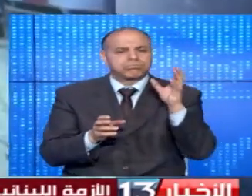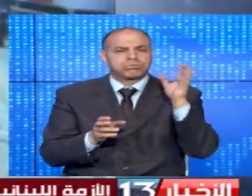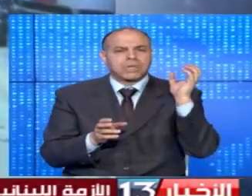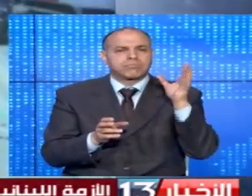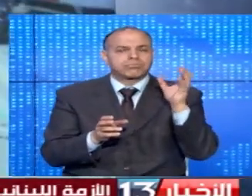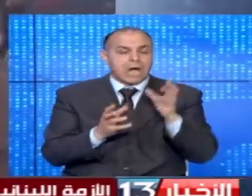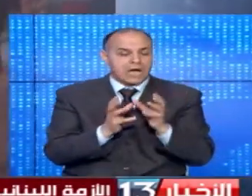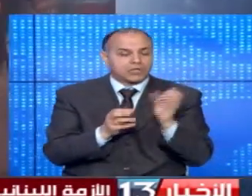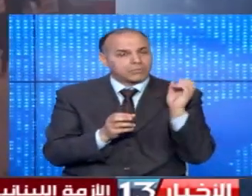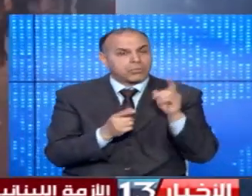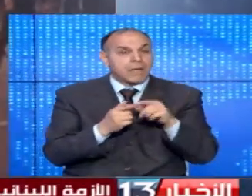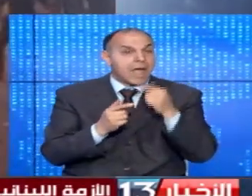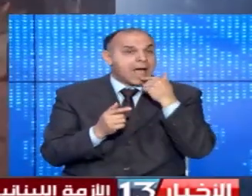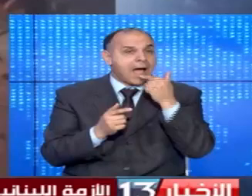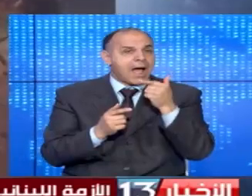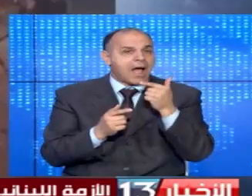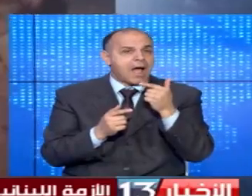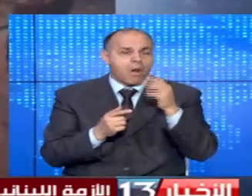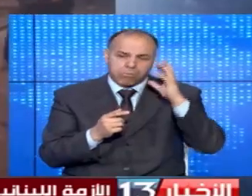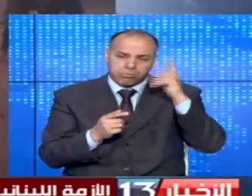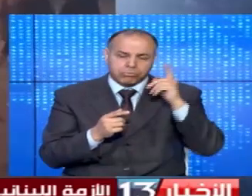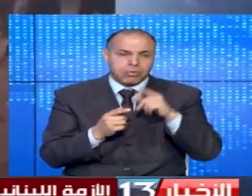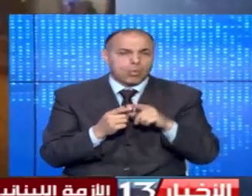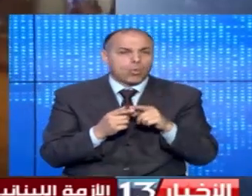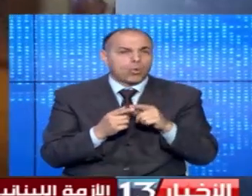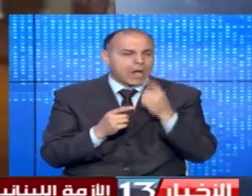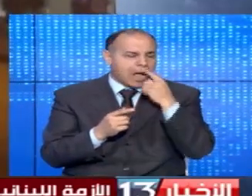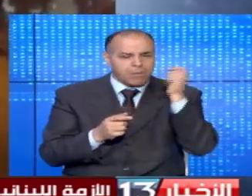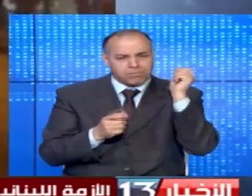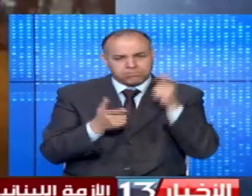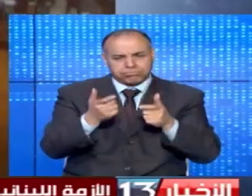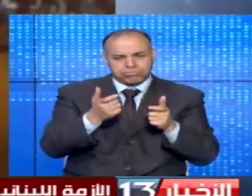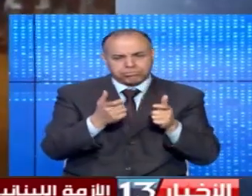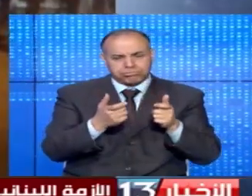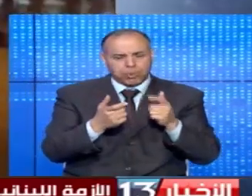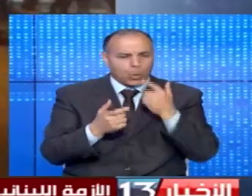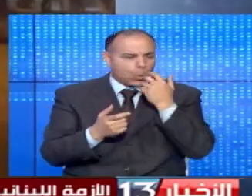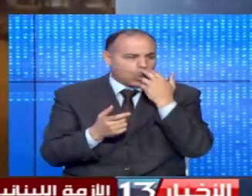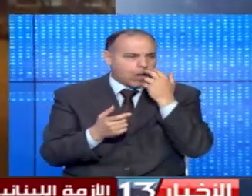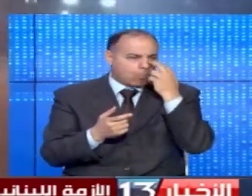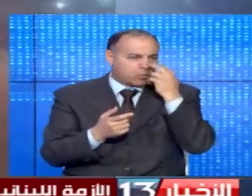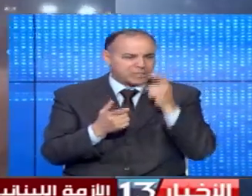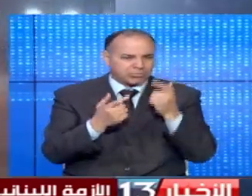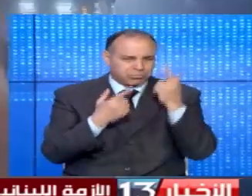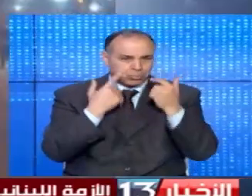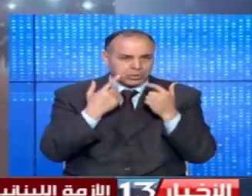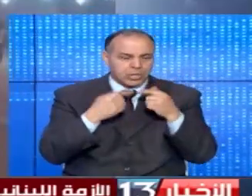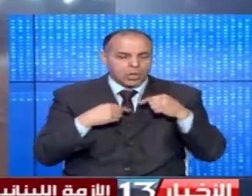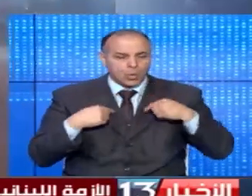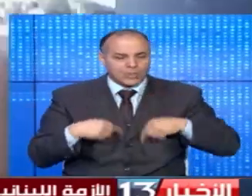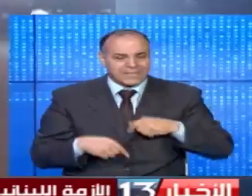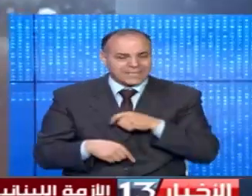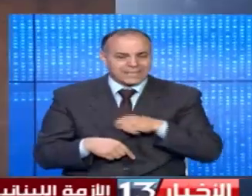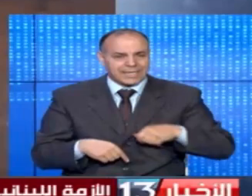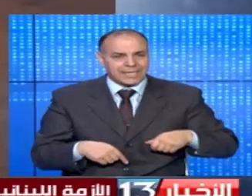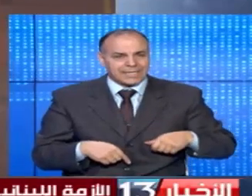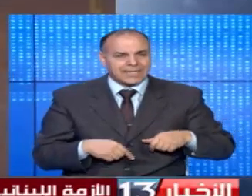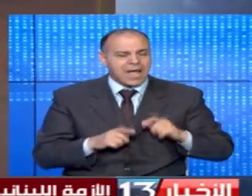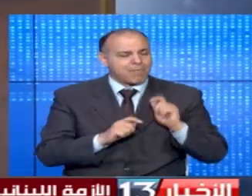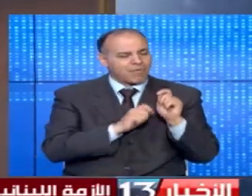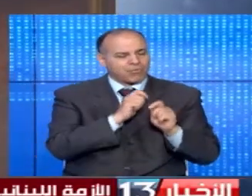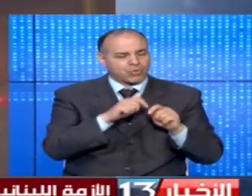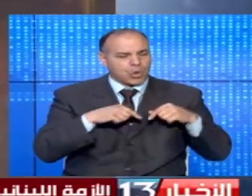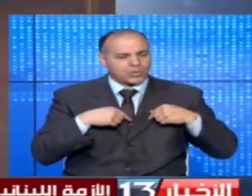بالحجاره التي ردت باستخدام الهراوات والغاز المسيل للدموع لتفريقهم وزير الداخليه في حكومه تصريف الاعمال